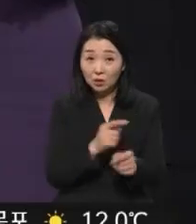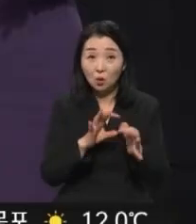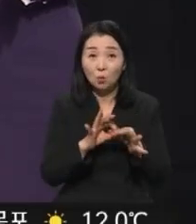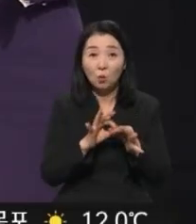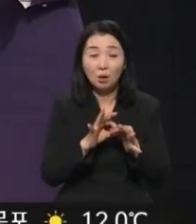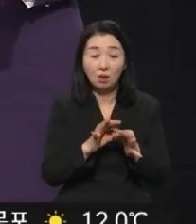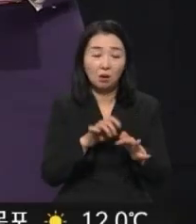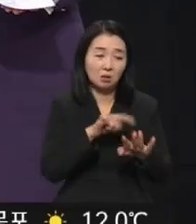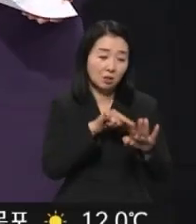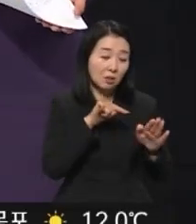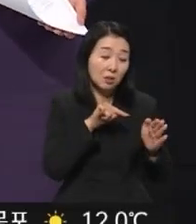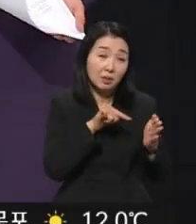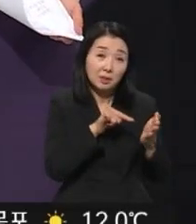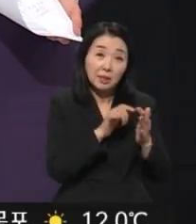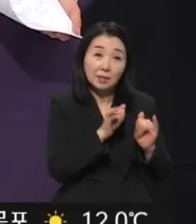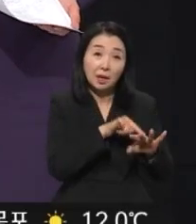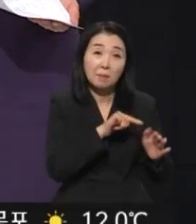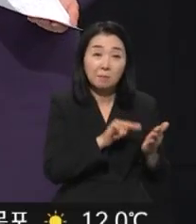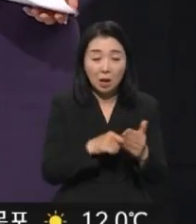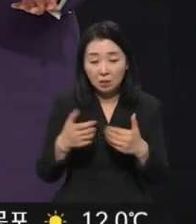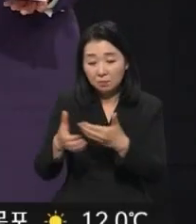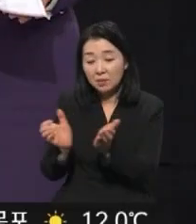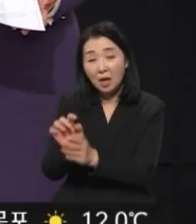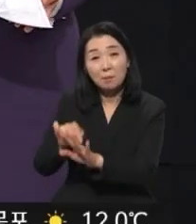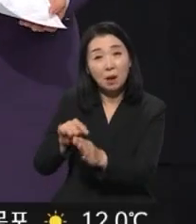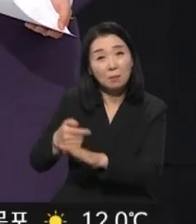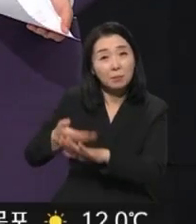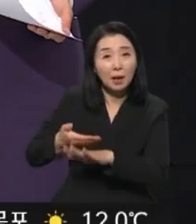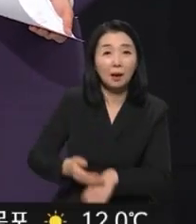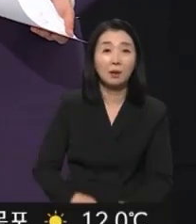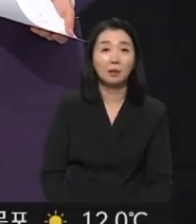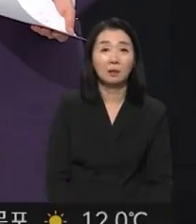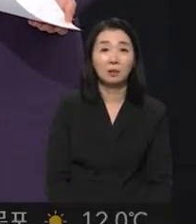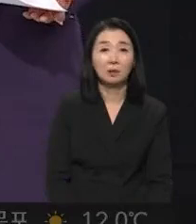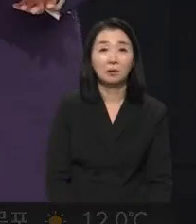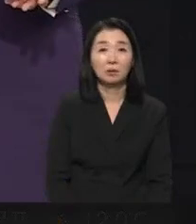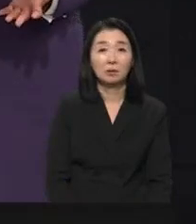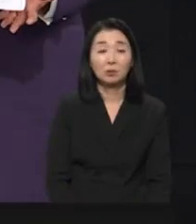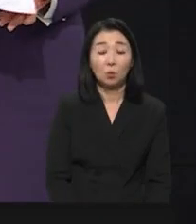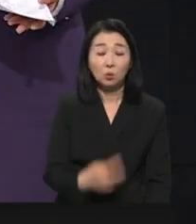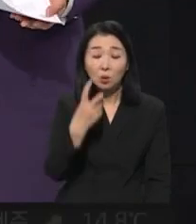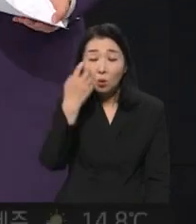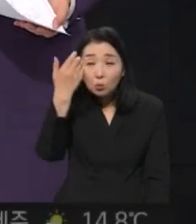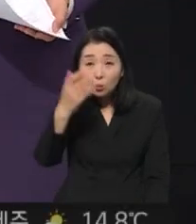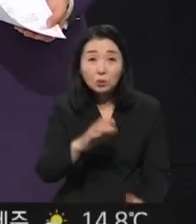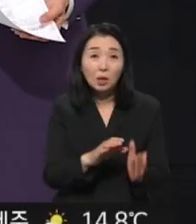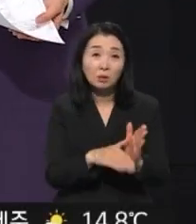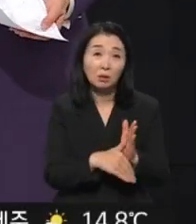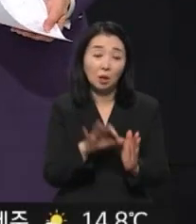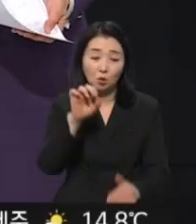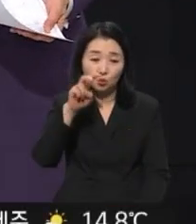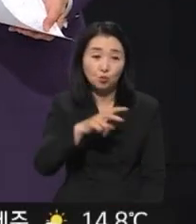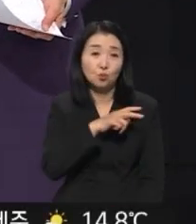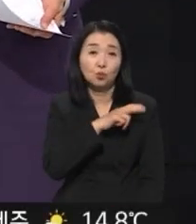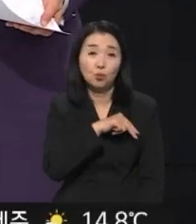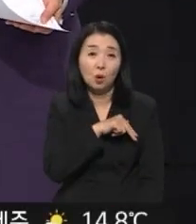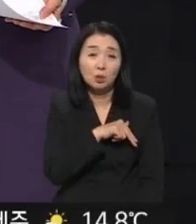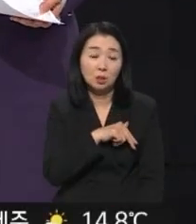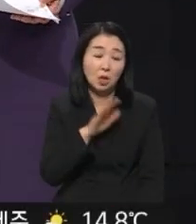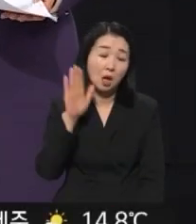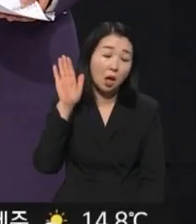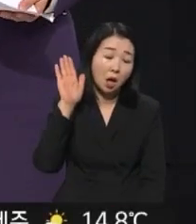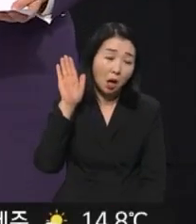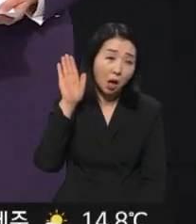논란은 민심과 당심의 엇갈린 선택으로 보이는데요. 실제로 오늘 뜬 여론조사를 보면 유승민 전 의원이 차기